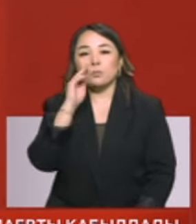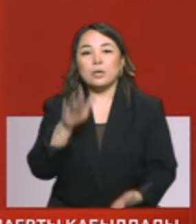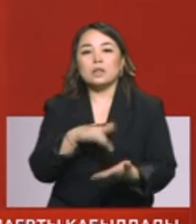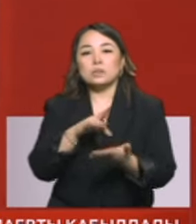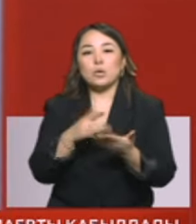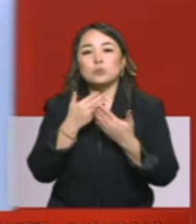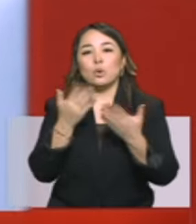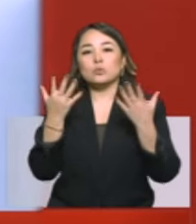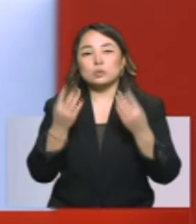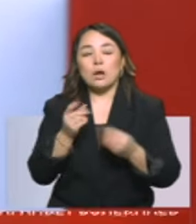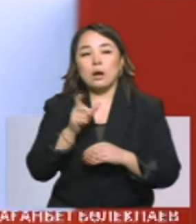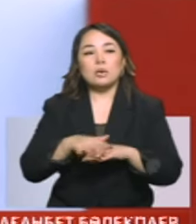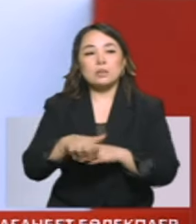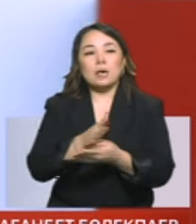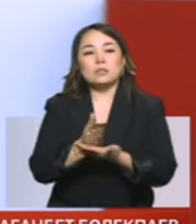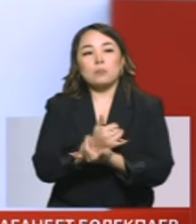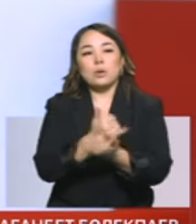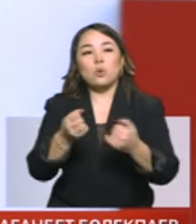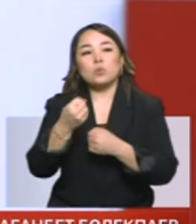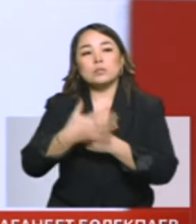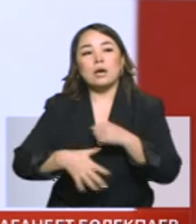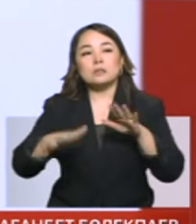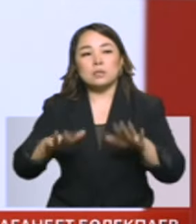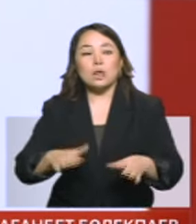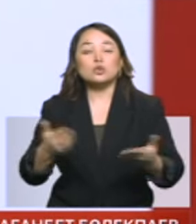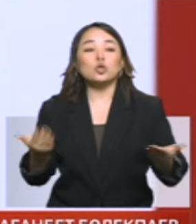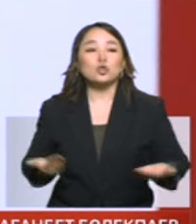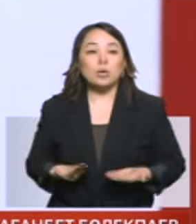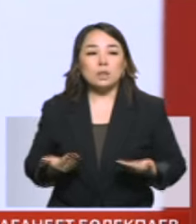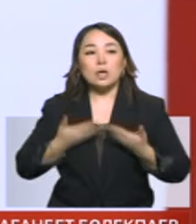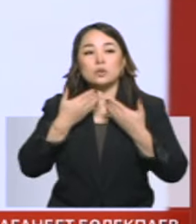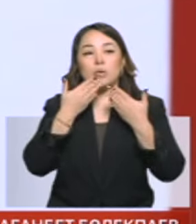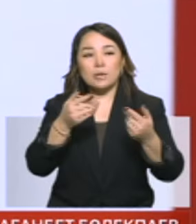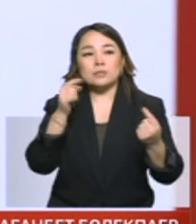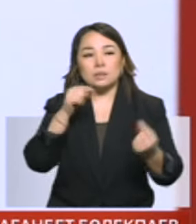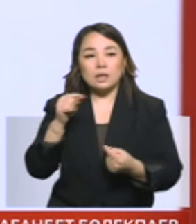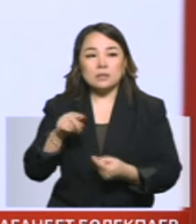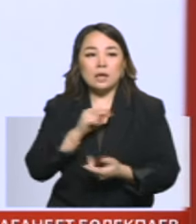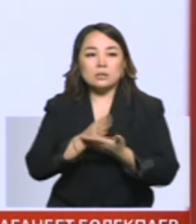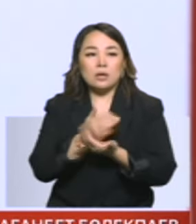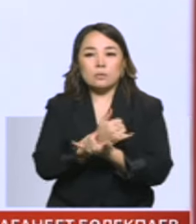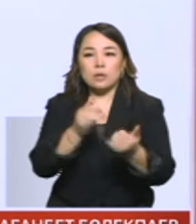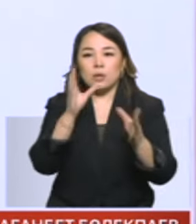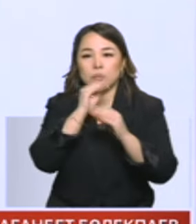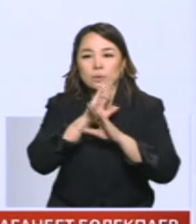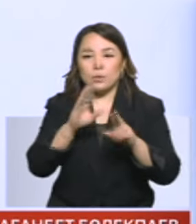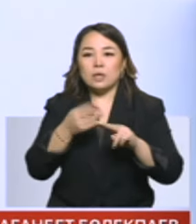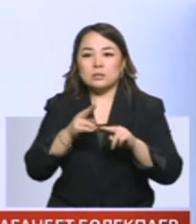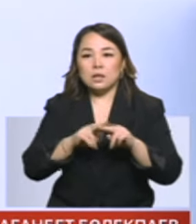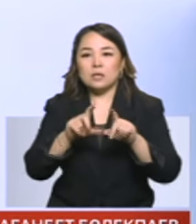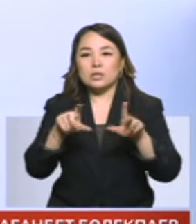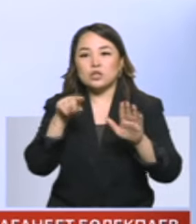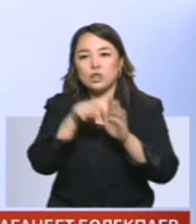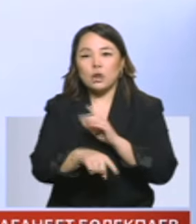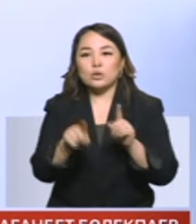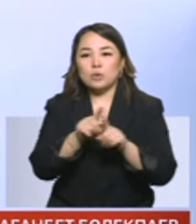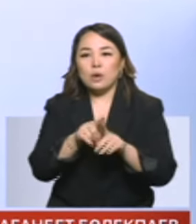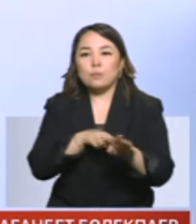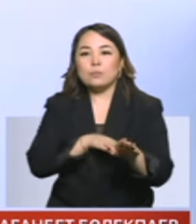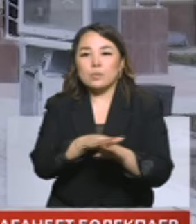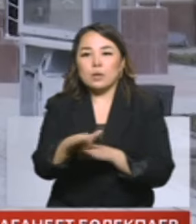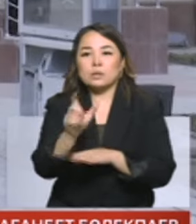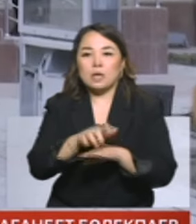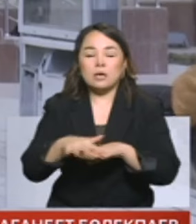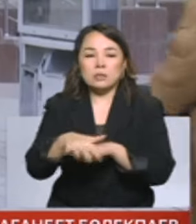Шымкентте соңғы күндері халыққа қызмет көрсету орталықтары тұрғындардың сұранысына сай қызмет ете алмай жатыр. Ғимарат іші адамдарға лық